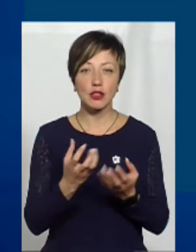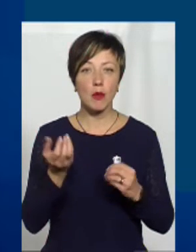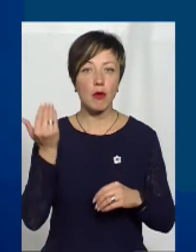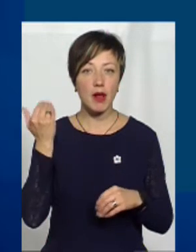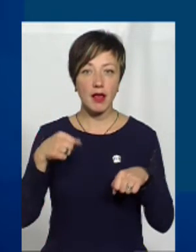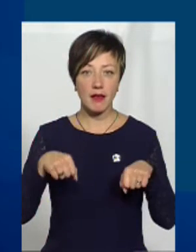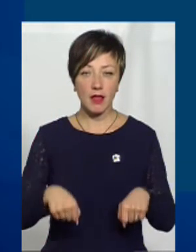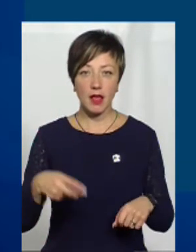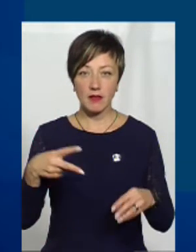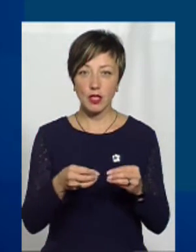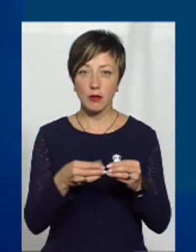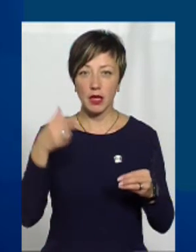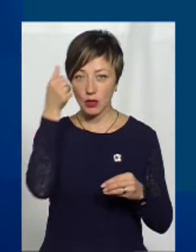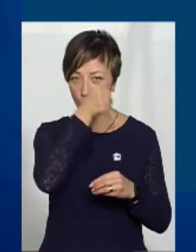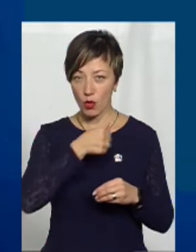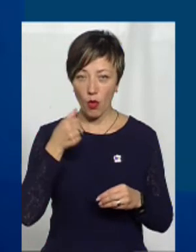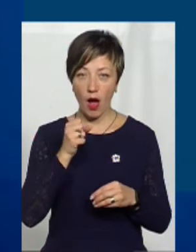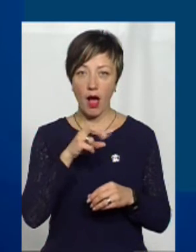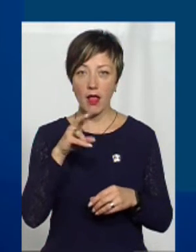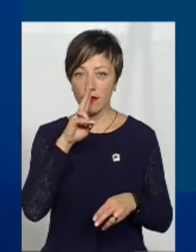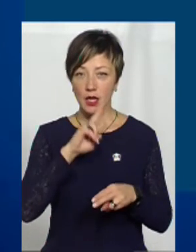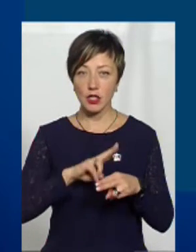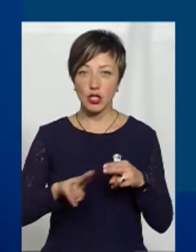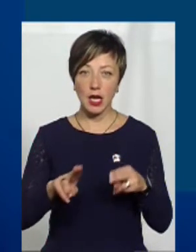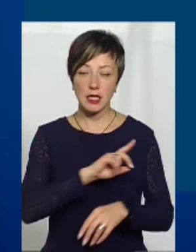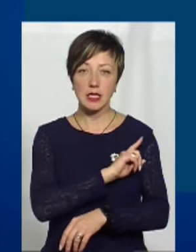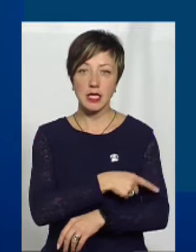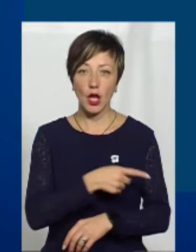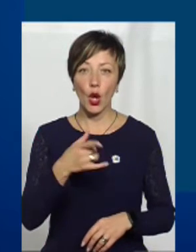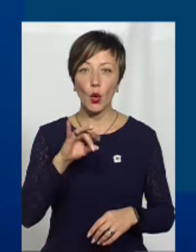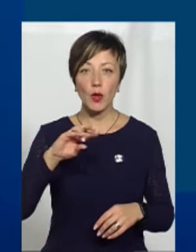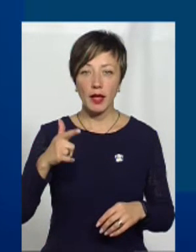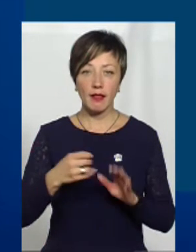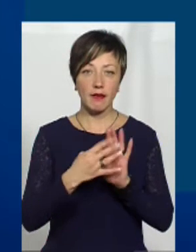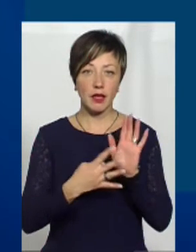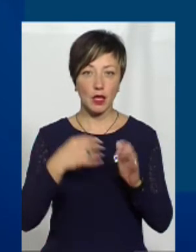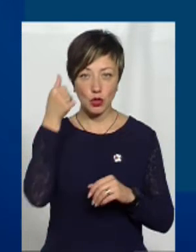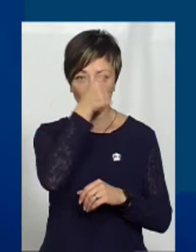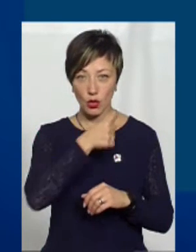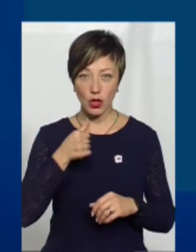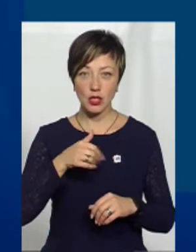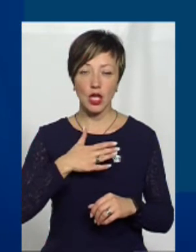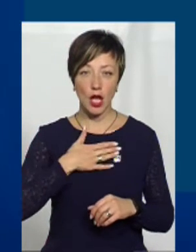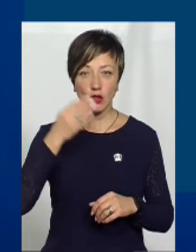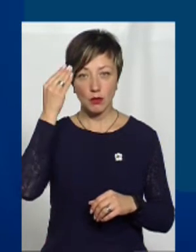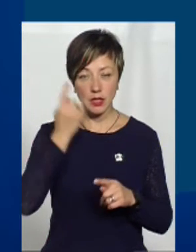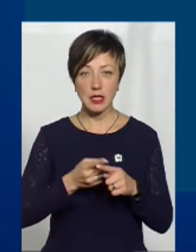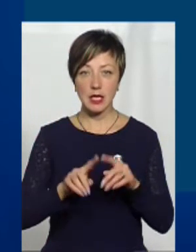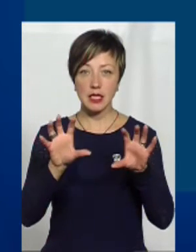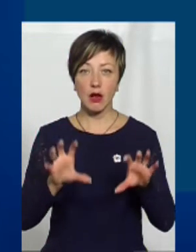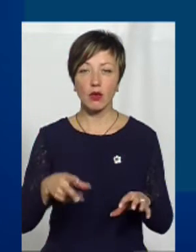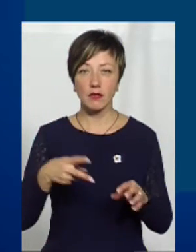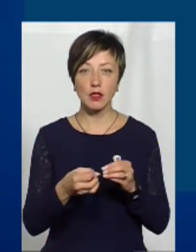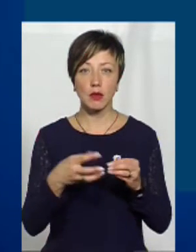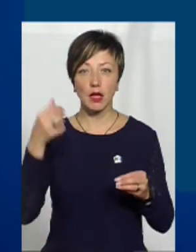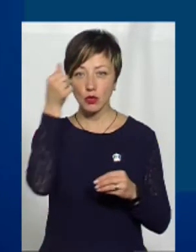у 2015 році, але він втрачає силу в грудні 2019 року. І на наш погляд, цей закон 2015